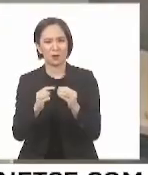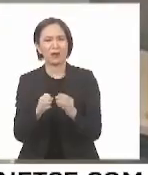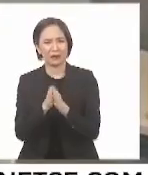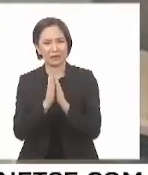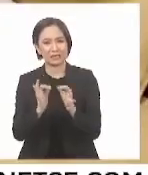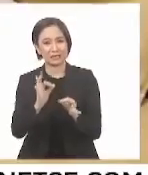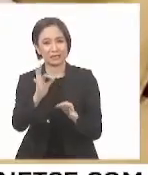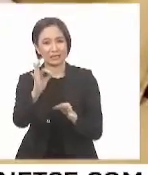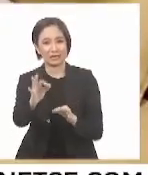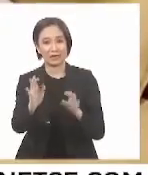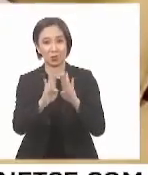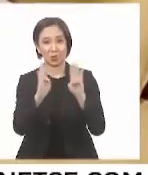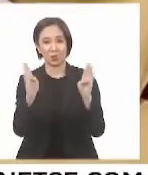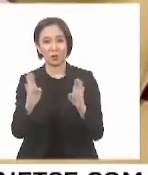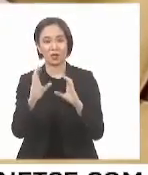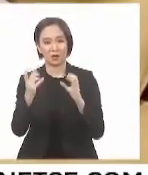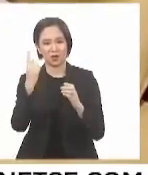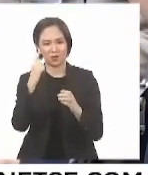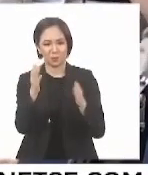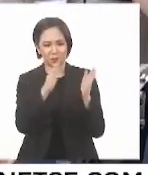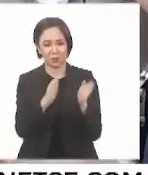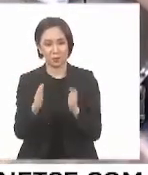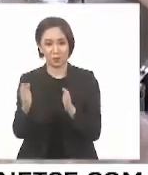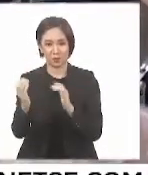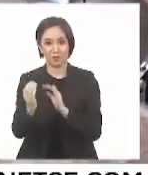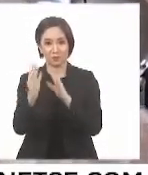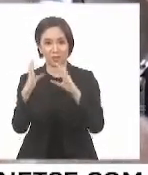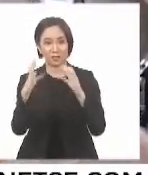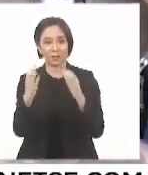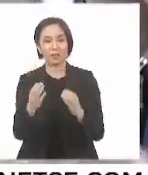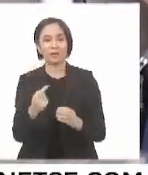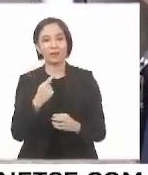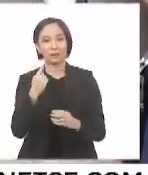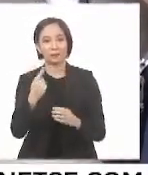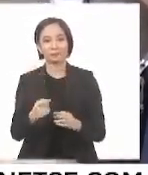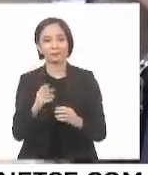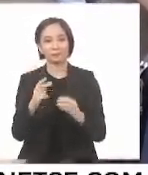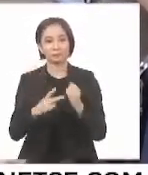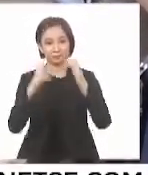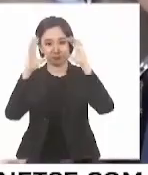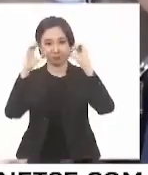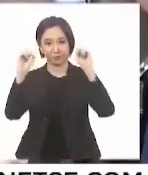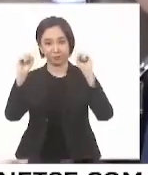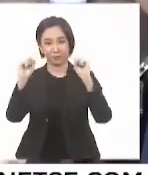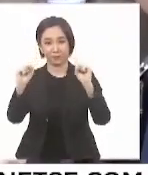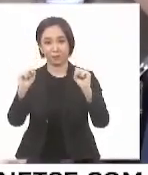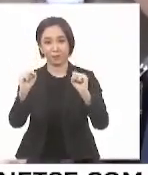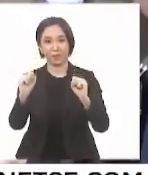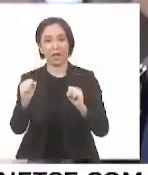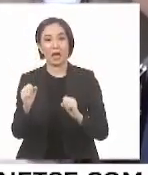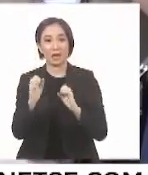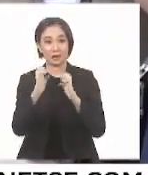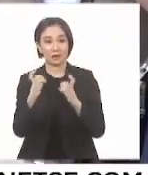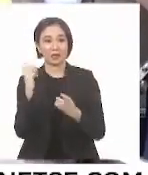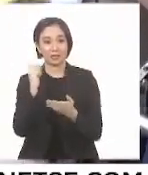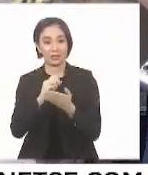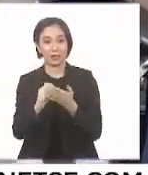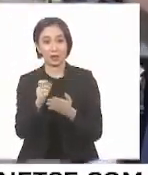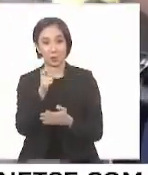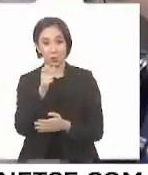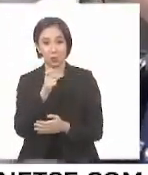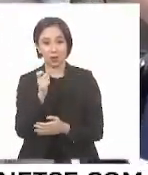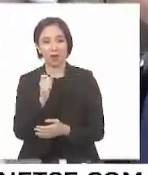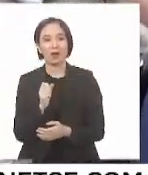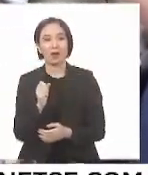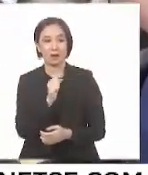makapaghanda sa face-to-face classes. Ayon kay Vice President at Education Secretary Sara Duterte, inaprubahan na ni Pangulong Bongbong